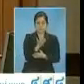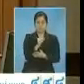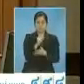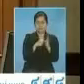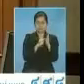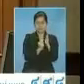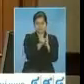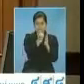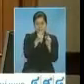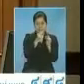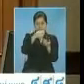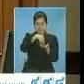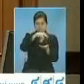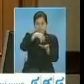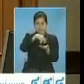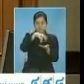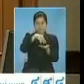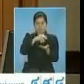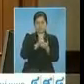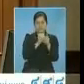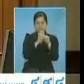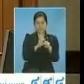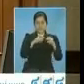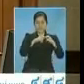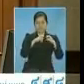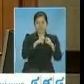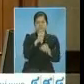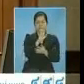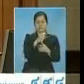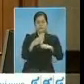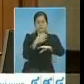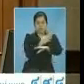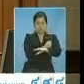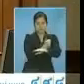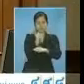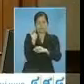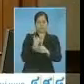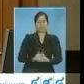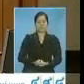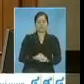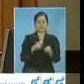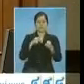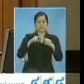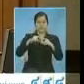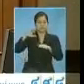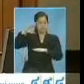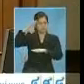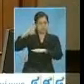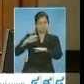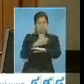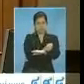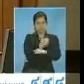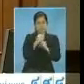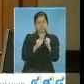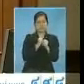เริ่มด้วยการเล่าถึงปัจจัยทางการเมืองภายหลังจากการเกิดปฏิวัติรัฐประหารขึ้นในปี